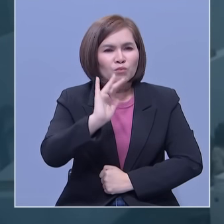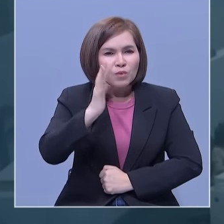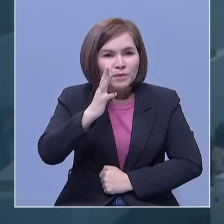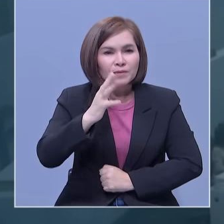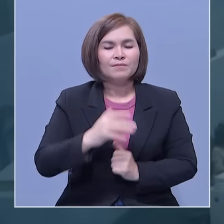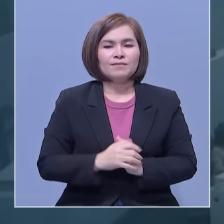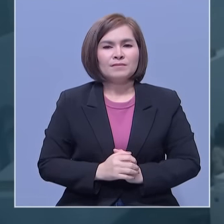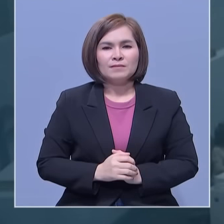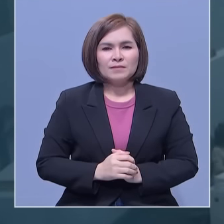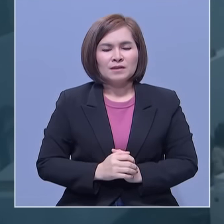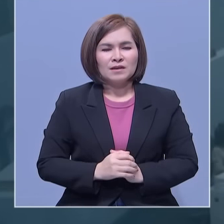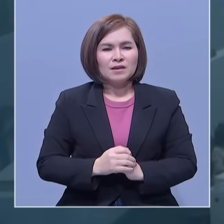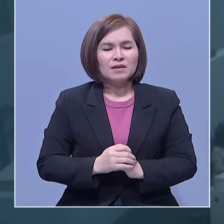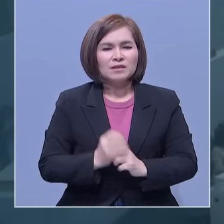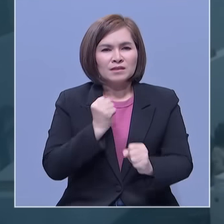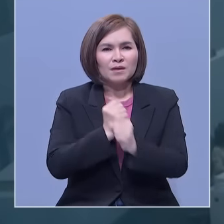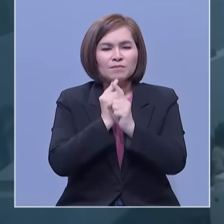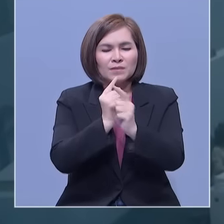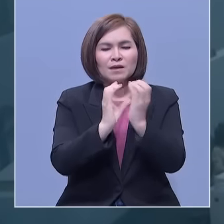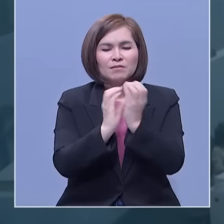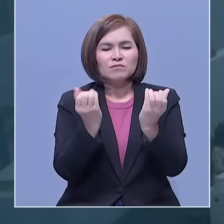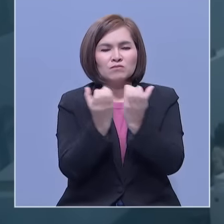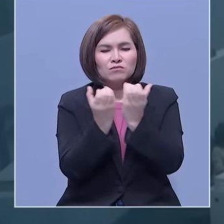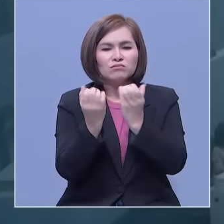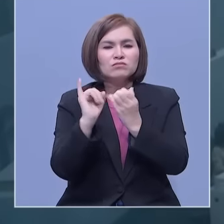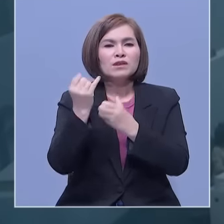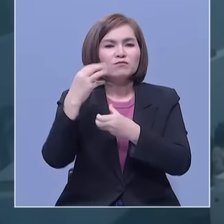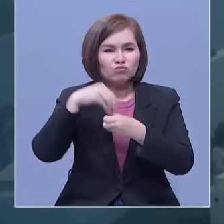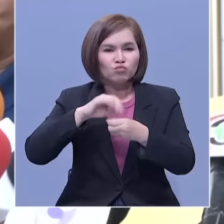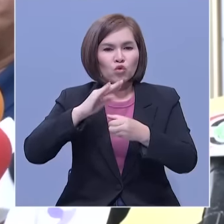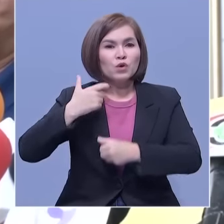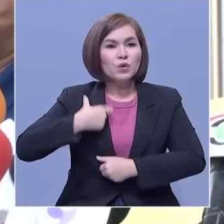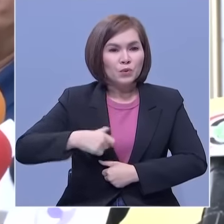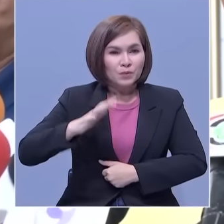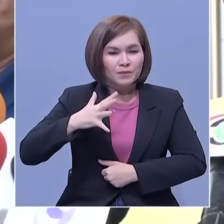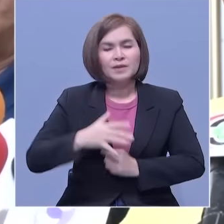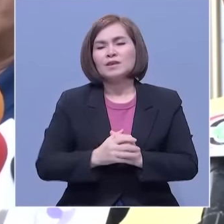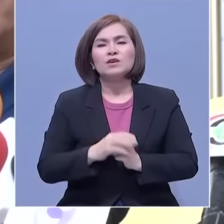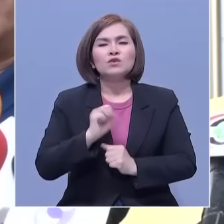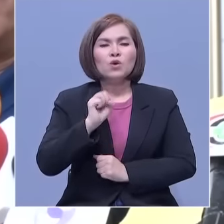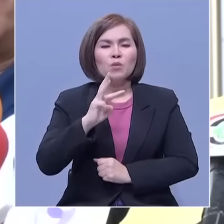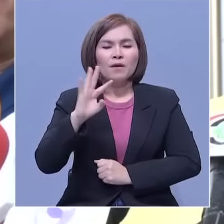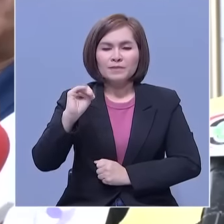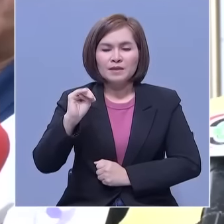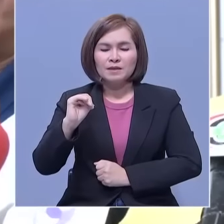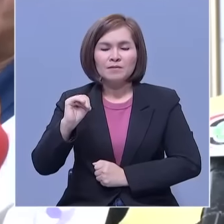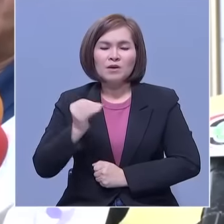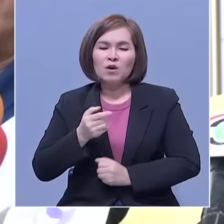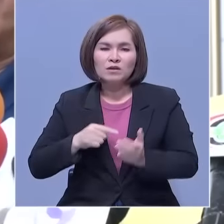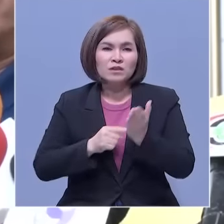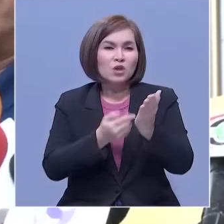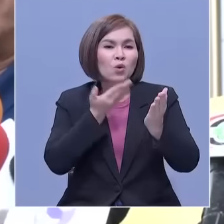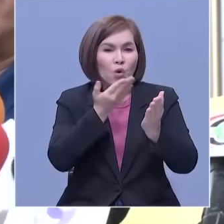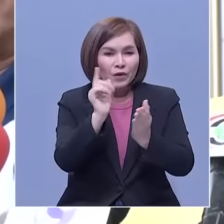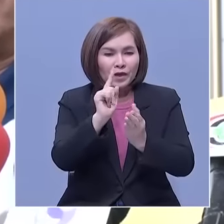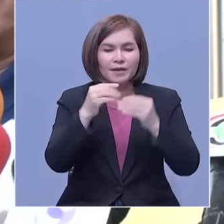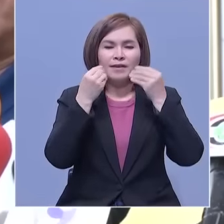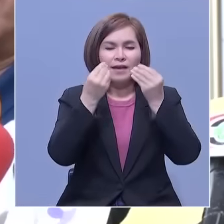ฝ่าฝืนจริยธรรมอย่างร้ายแรงสำหรับคำขอของ 40สวนะครับก็คือขอให้ทั้งตัวคุณ